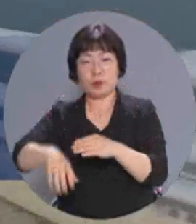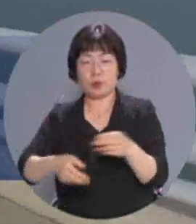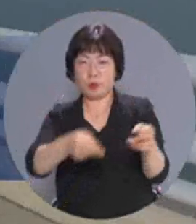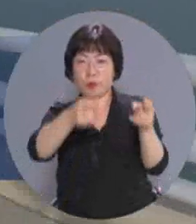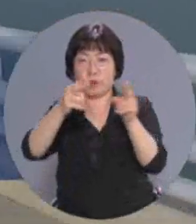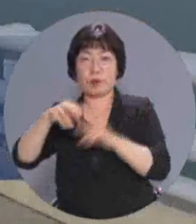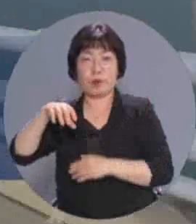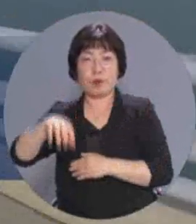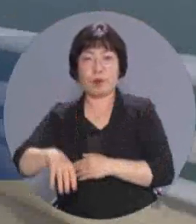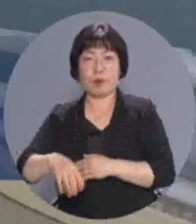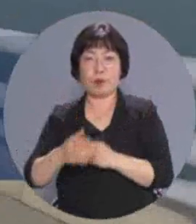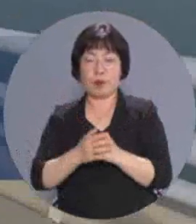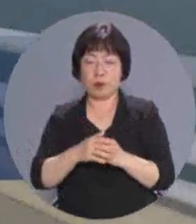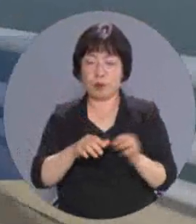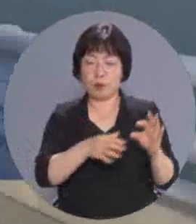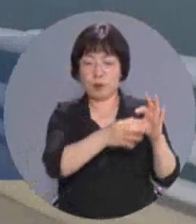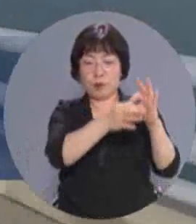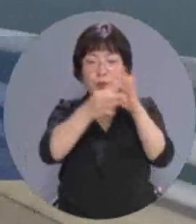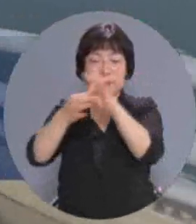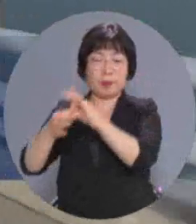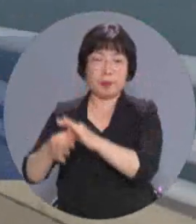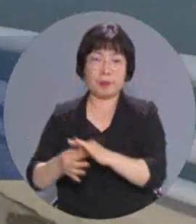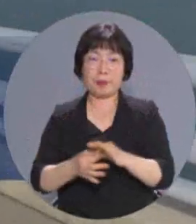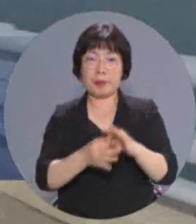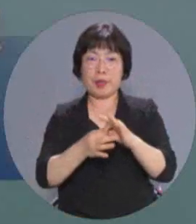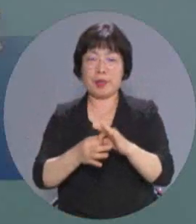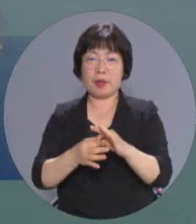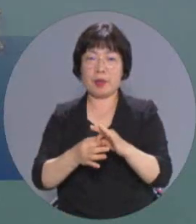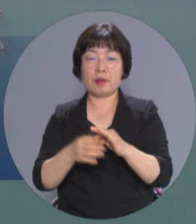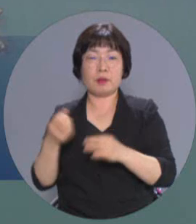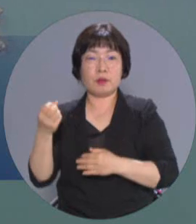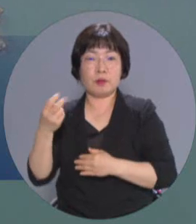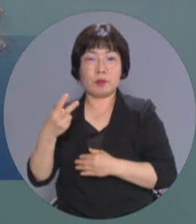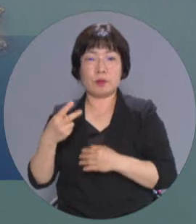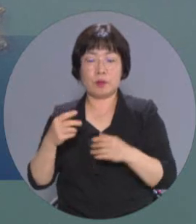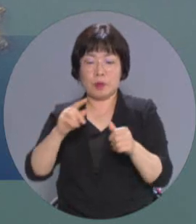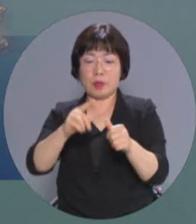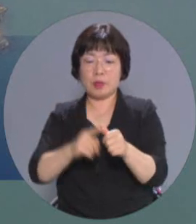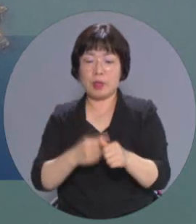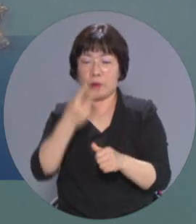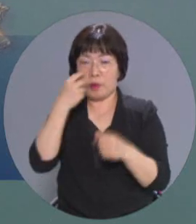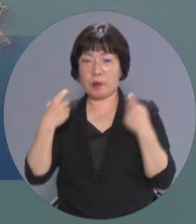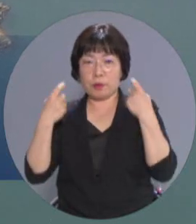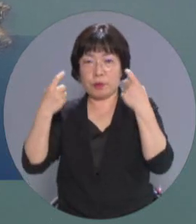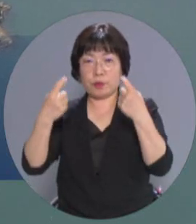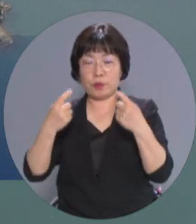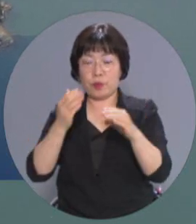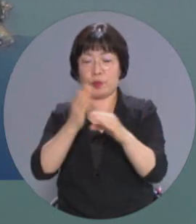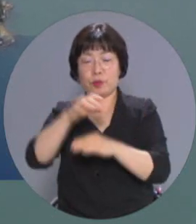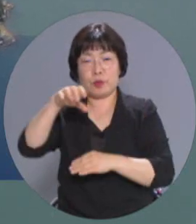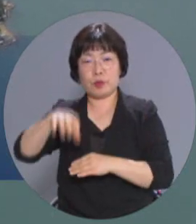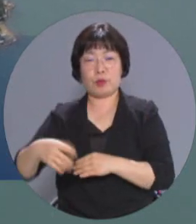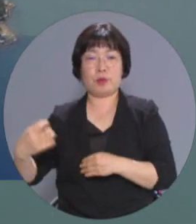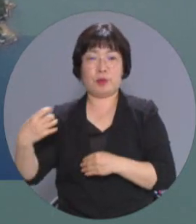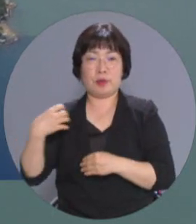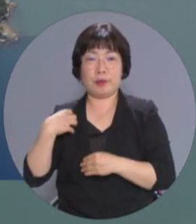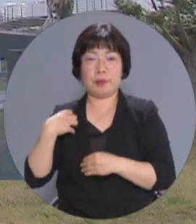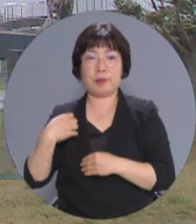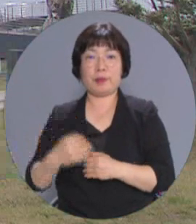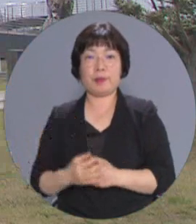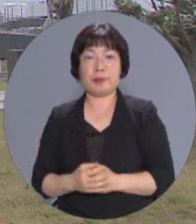거금대교는 도양과 거금도를 잇는 어떤 연결고리뿐만 아니라 생태 관광의 그 랜드마크적인 기능을 담당할 수